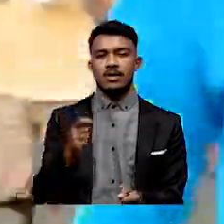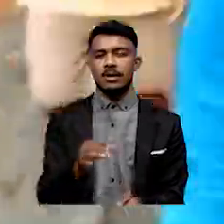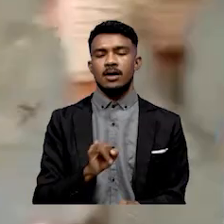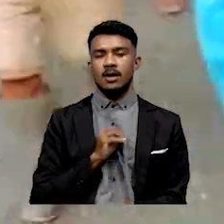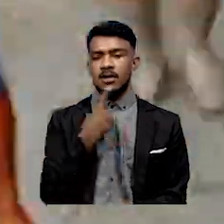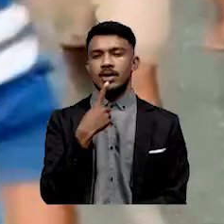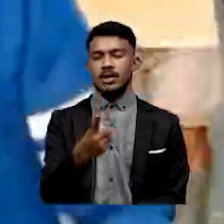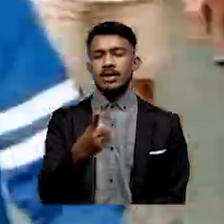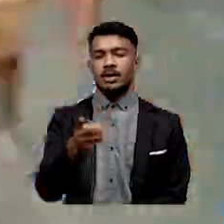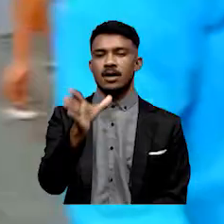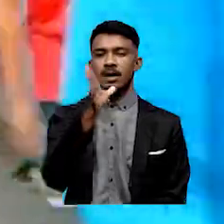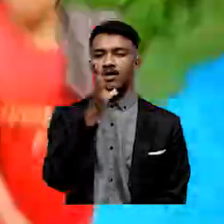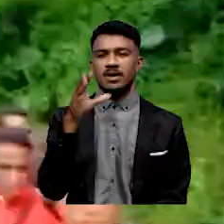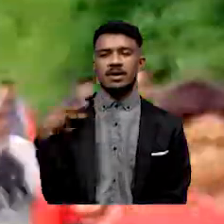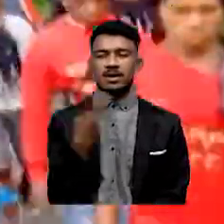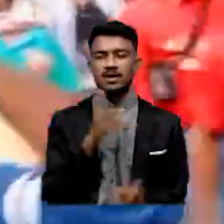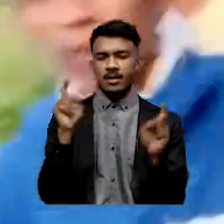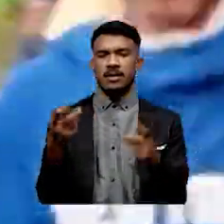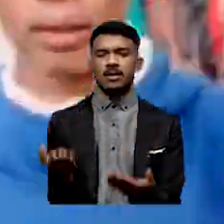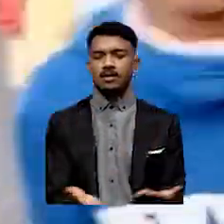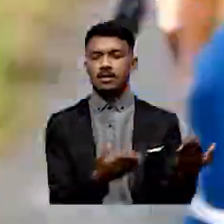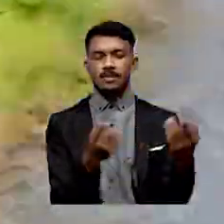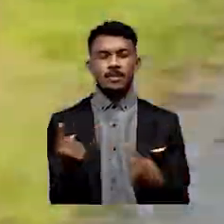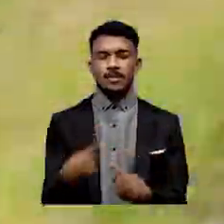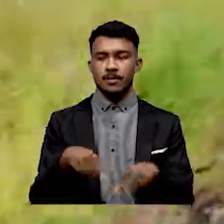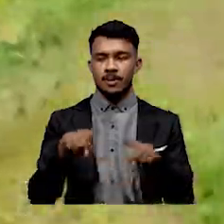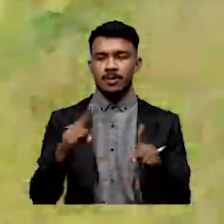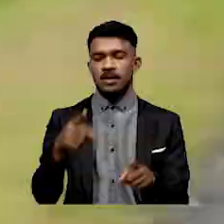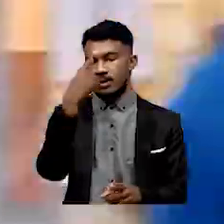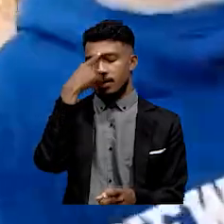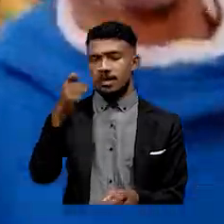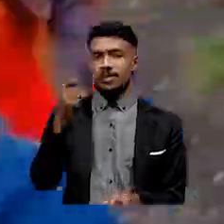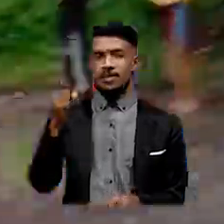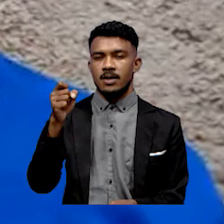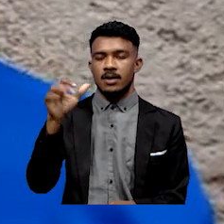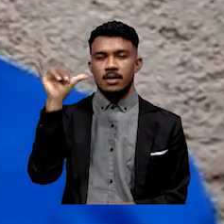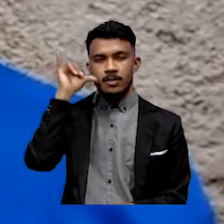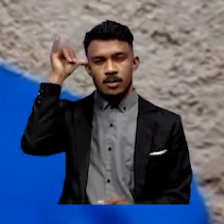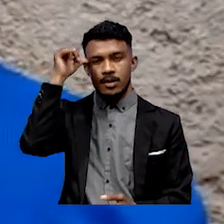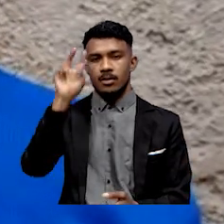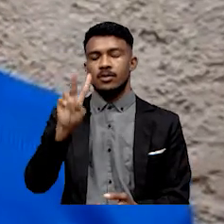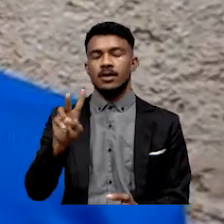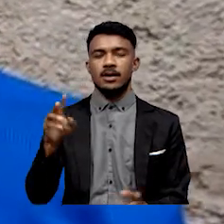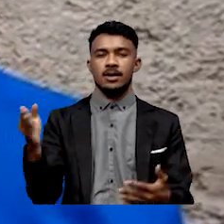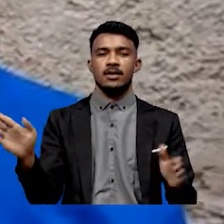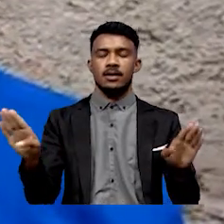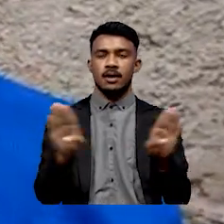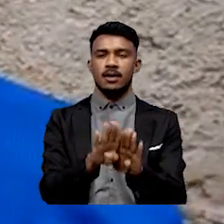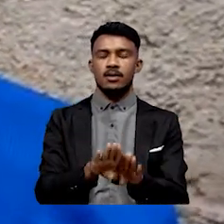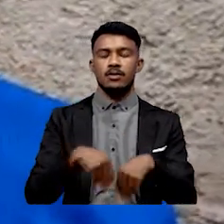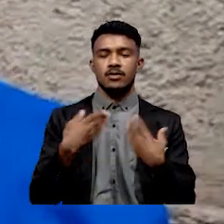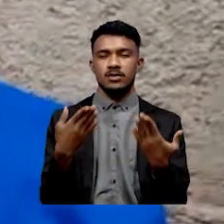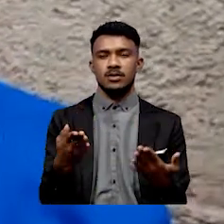ne tengeser arang keras tamba bai rua ta kaona ne ma ferik hal hasil abe halusa halusa